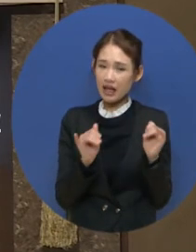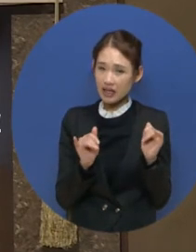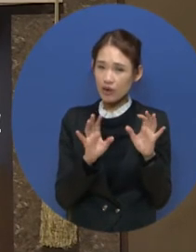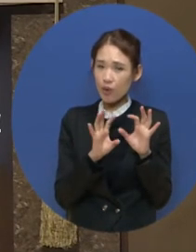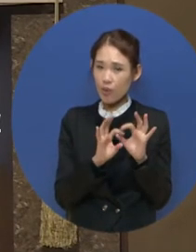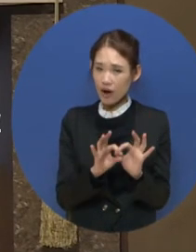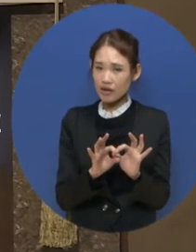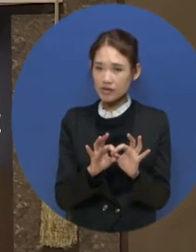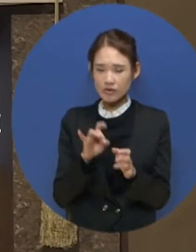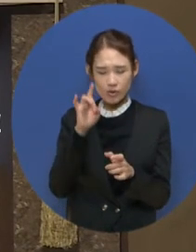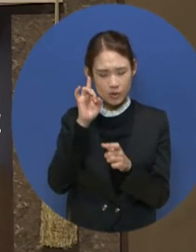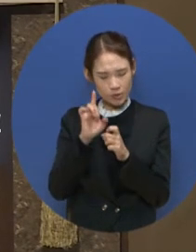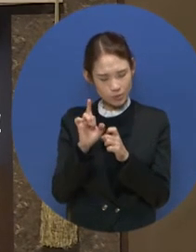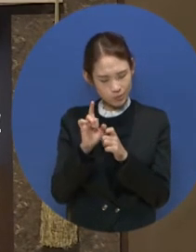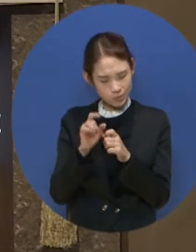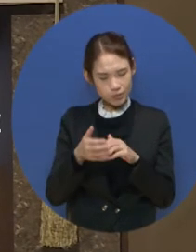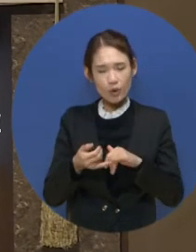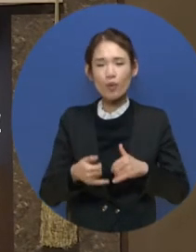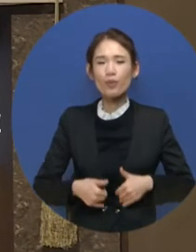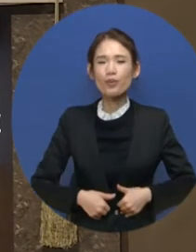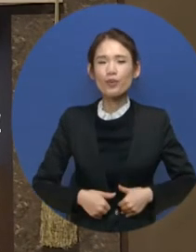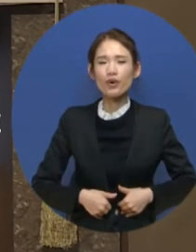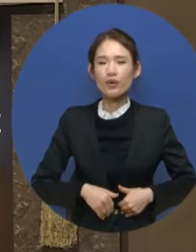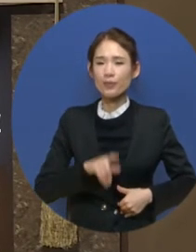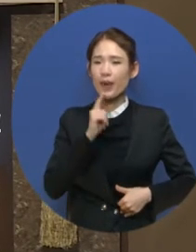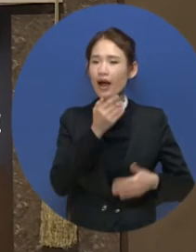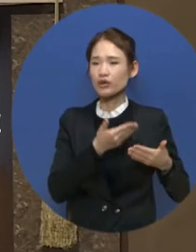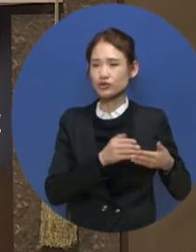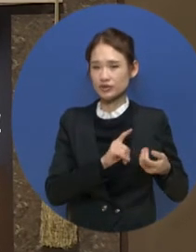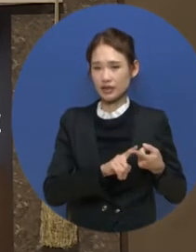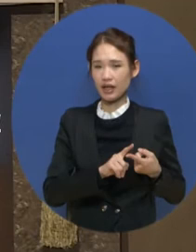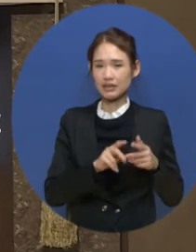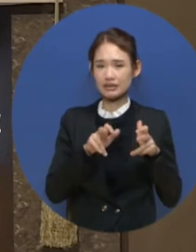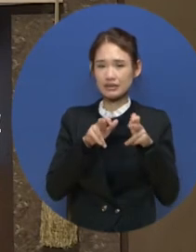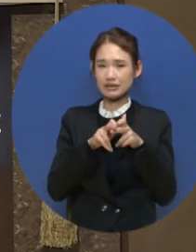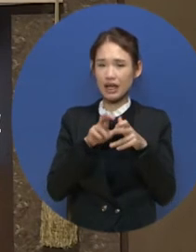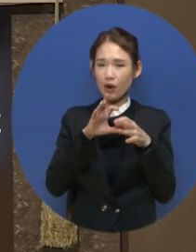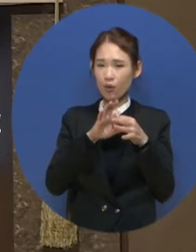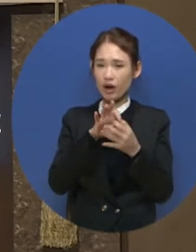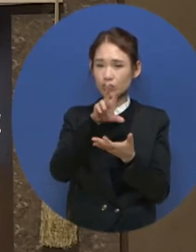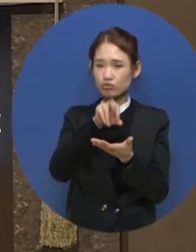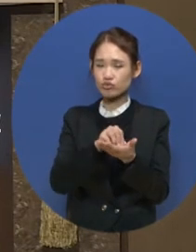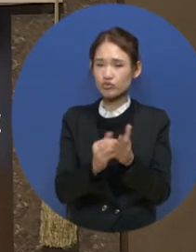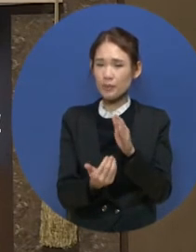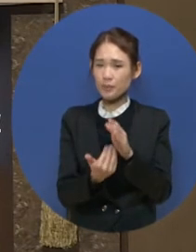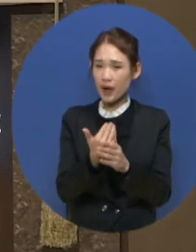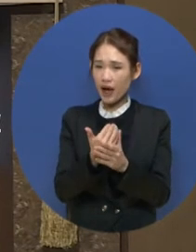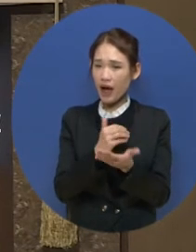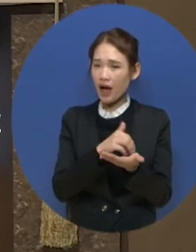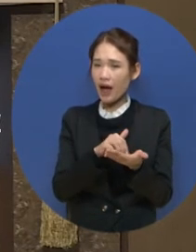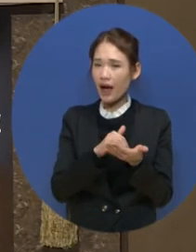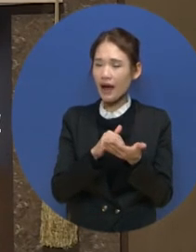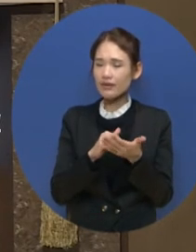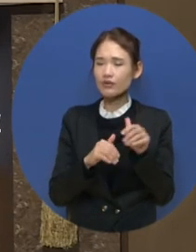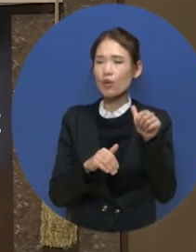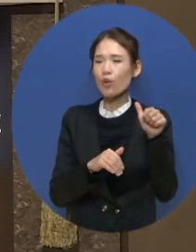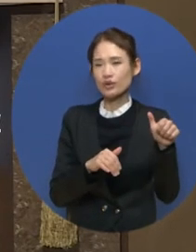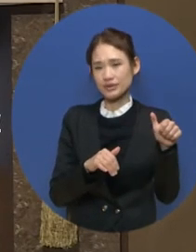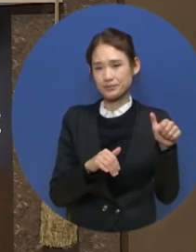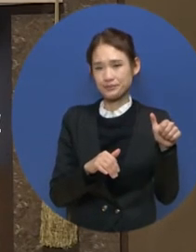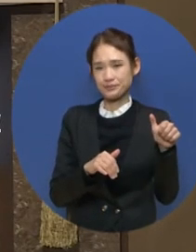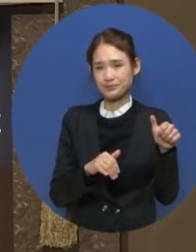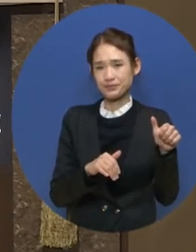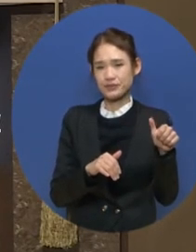꼭 고민해야 되는 것은 아깐 말씀 주신 것처럼 장애인 문제 만하면 1 50점 인 거예요